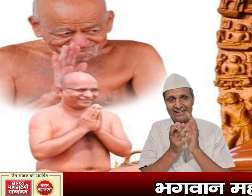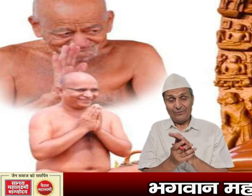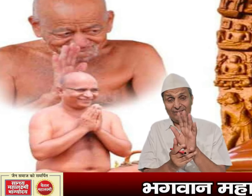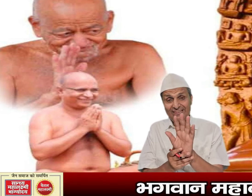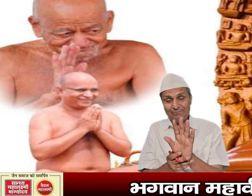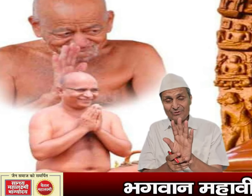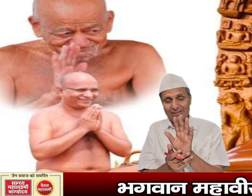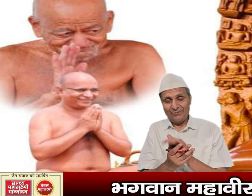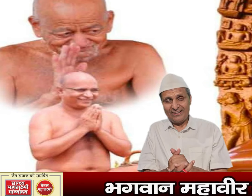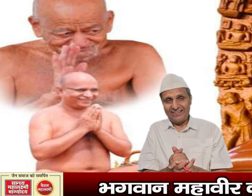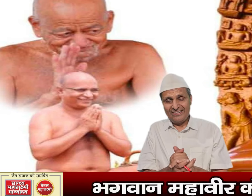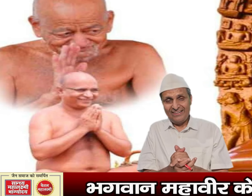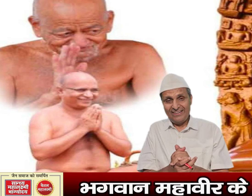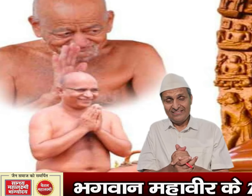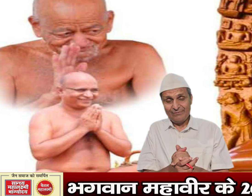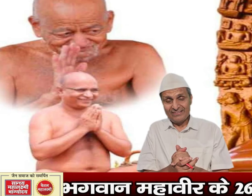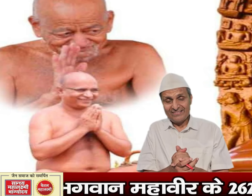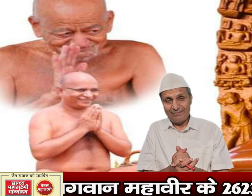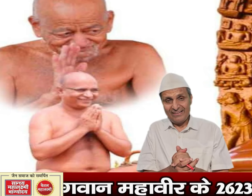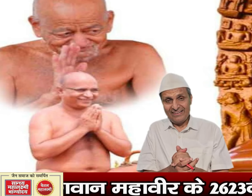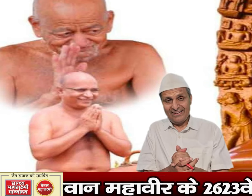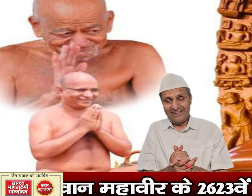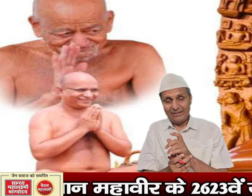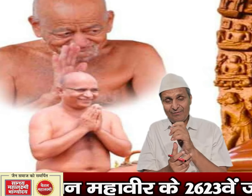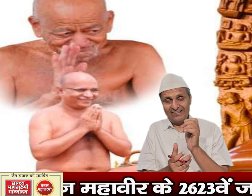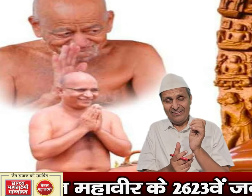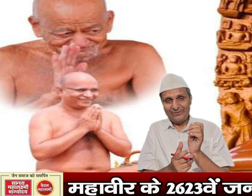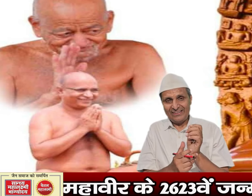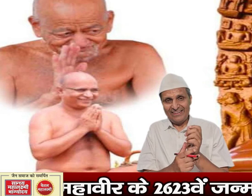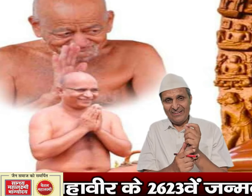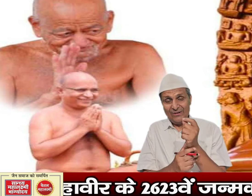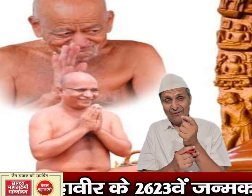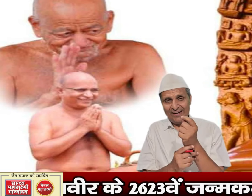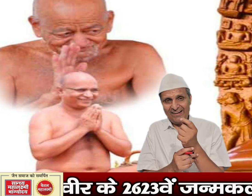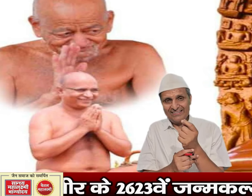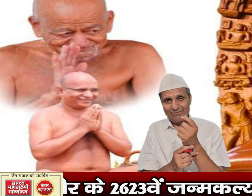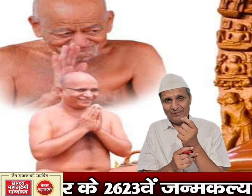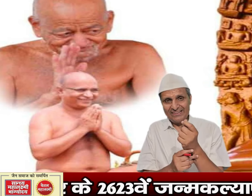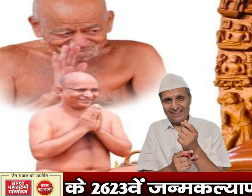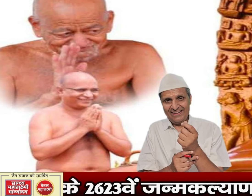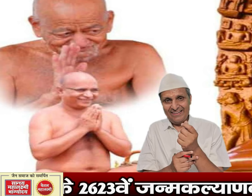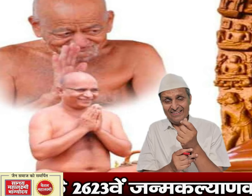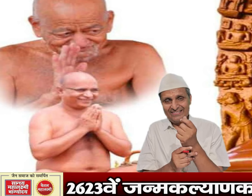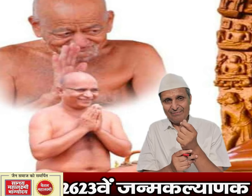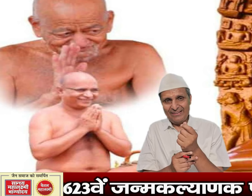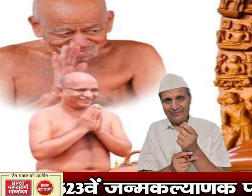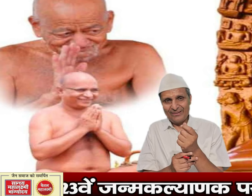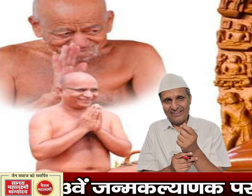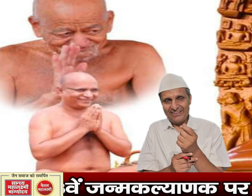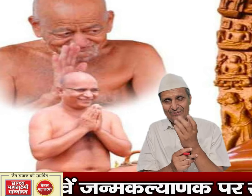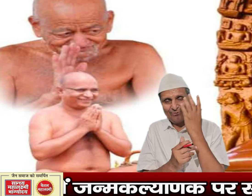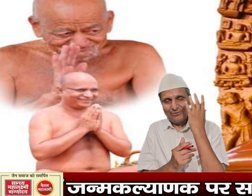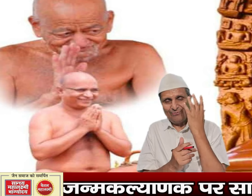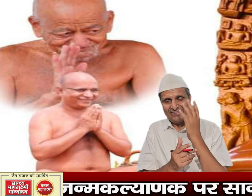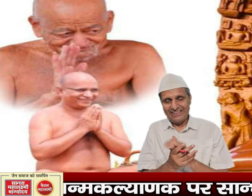ठहरा दिया गया तो आचार्य जी ने मुस्कुराते हुए कहा जब जिसका समय आता है तब वह ठीक हो जाता है और आज आपको बता रहे हैं समय ठीक हो